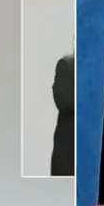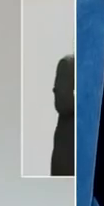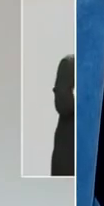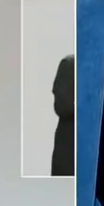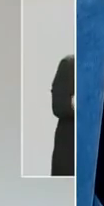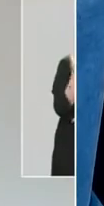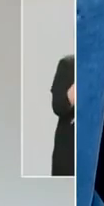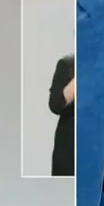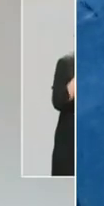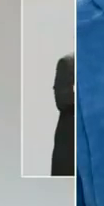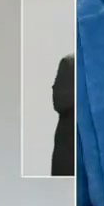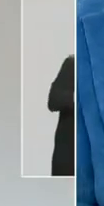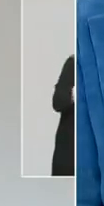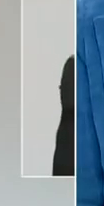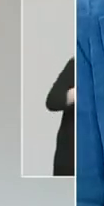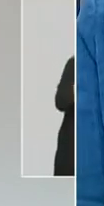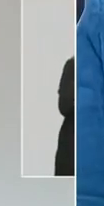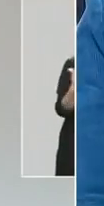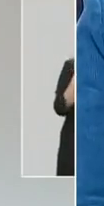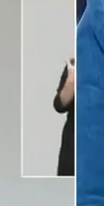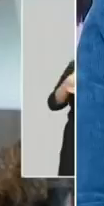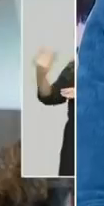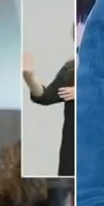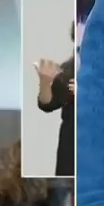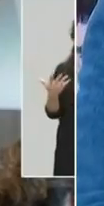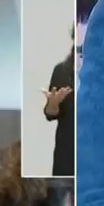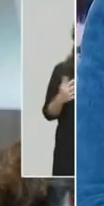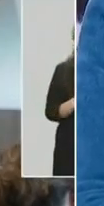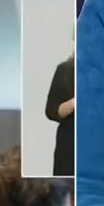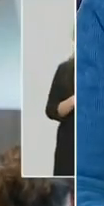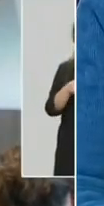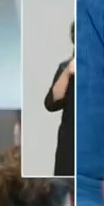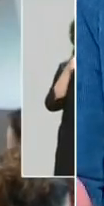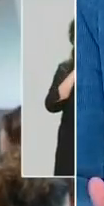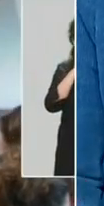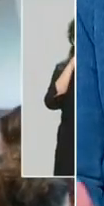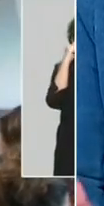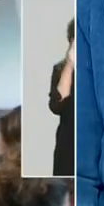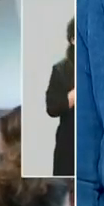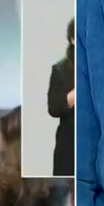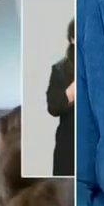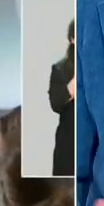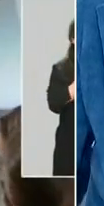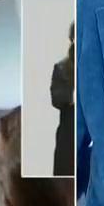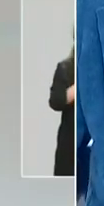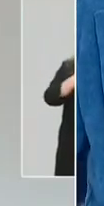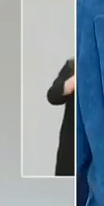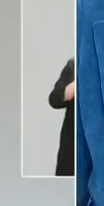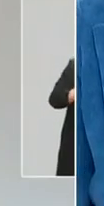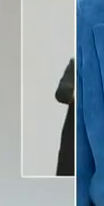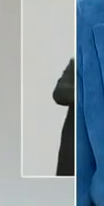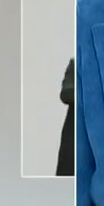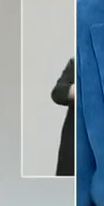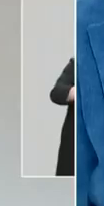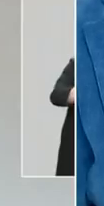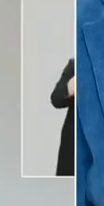gouvernement, par le ministre de la Santé, le Ségur de la Santé, et qui n'ont pas été tenus, donc les mises en cause du gouvernement. Donc là, on est